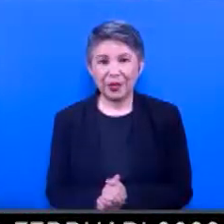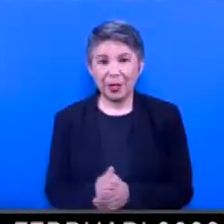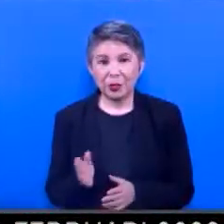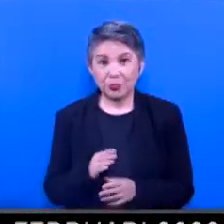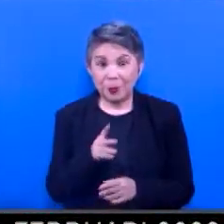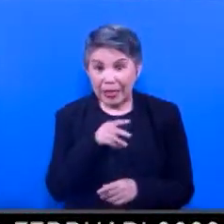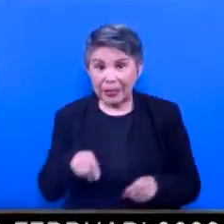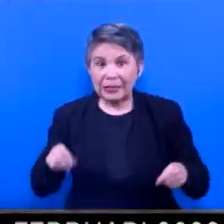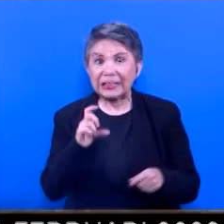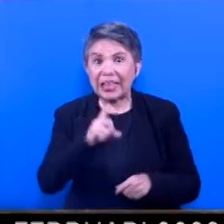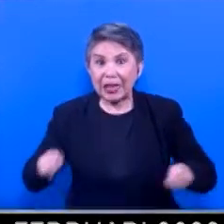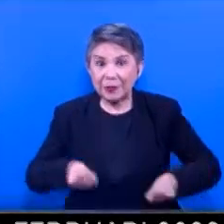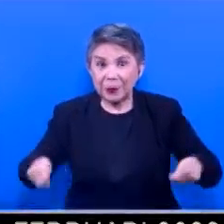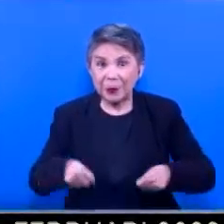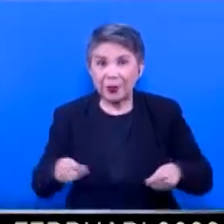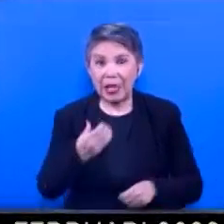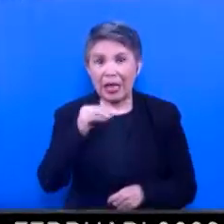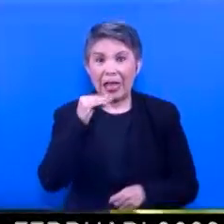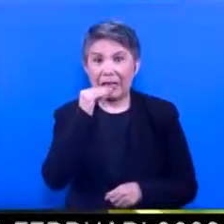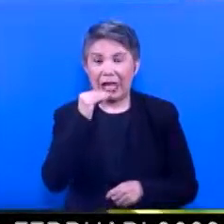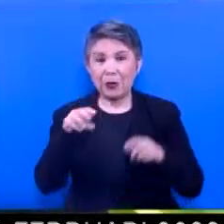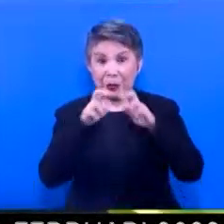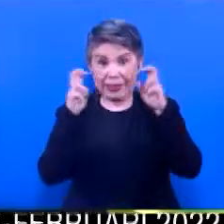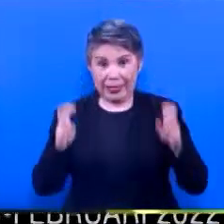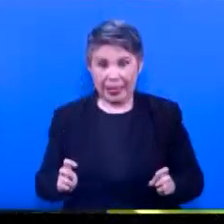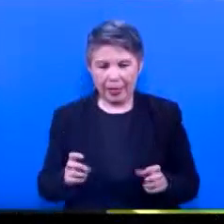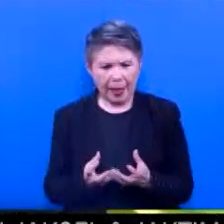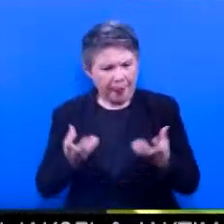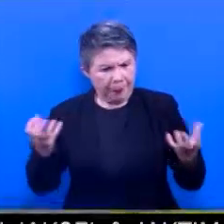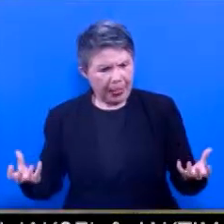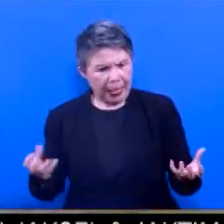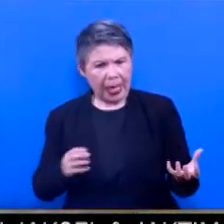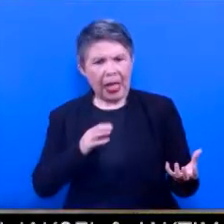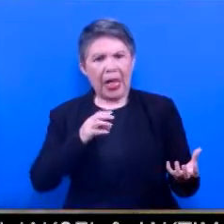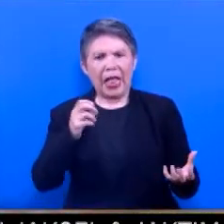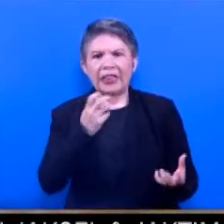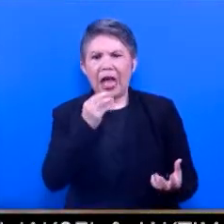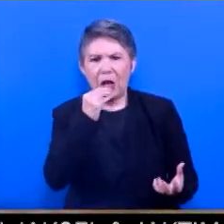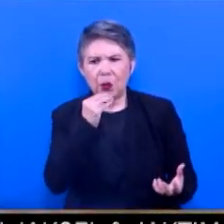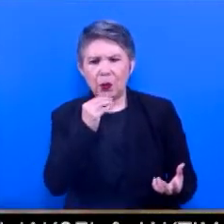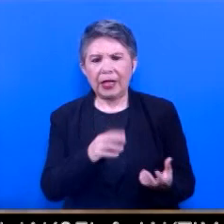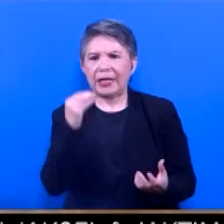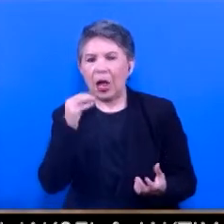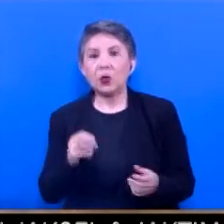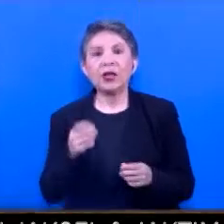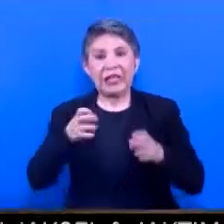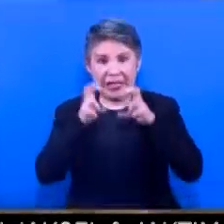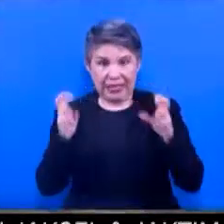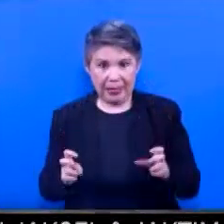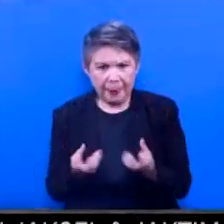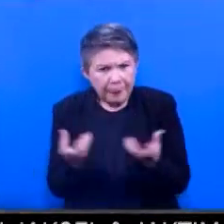Mengintip dapur produksi tahu Kediri, kita kenali dulu nih perbedaan antara tahu dan takwa khas Kediri ini.